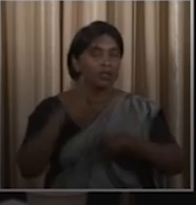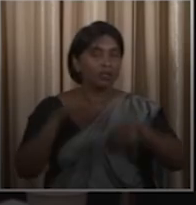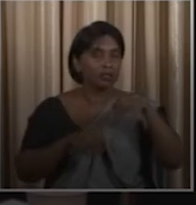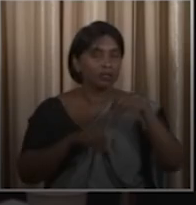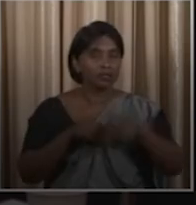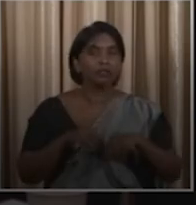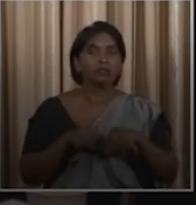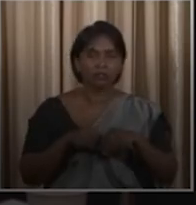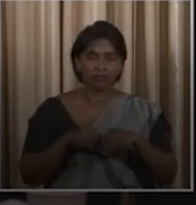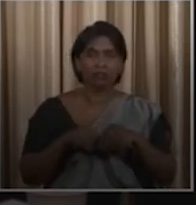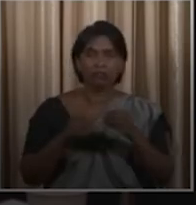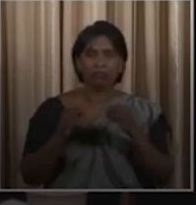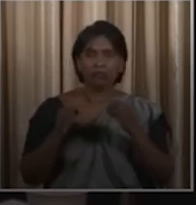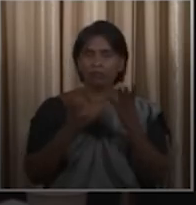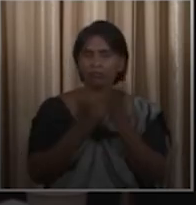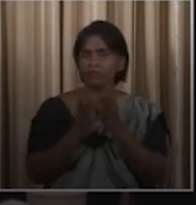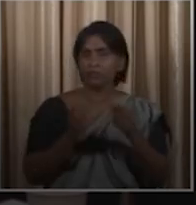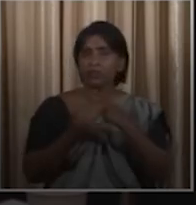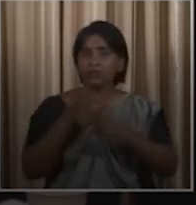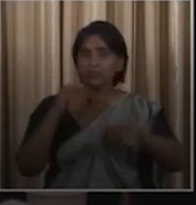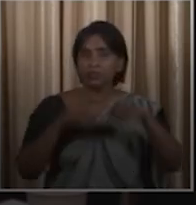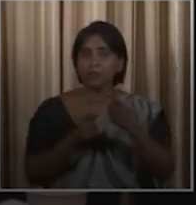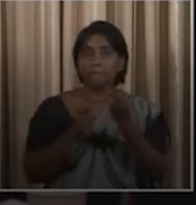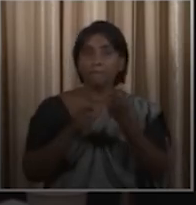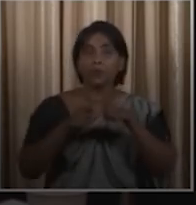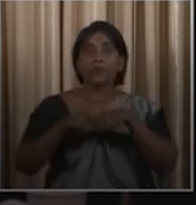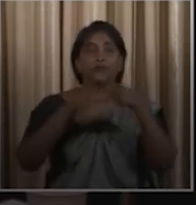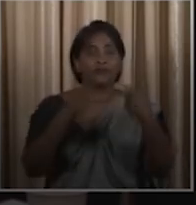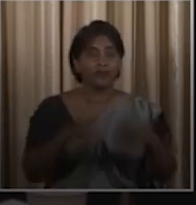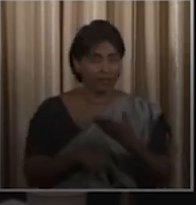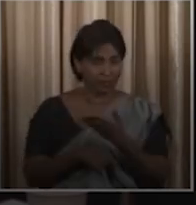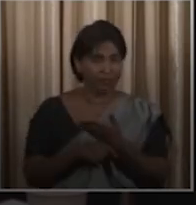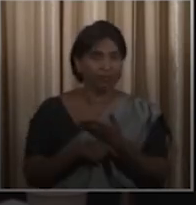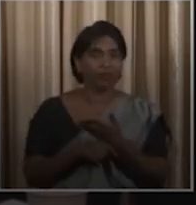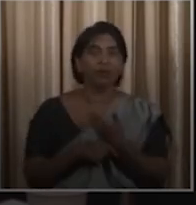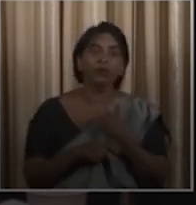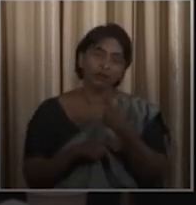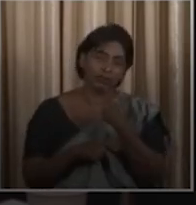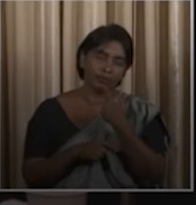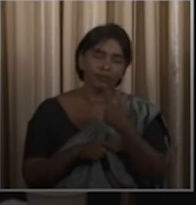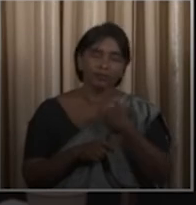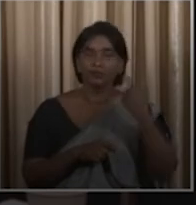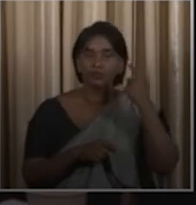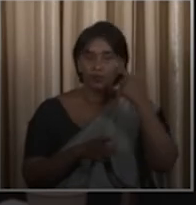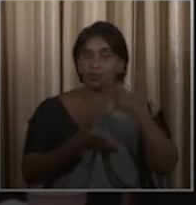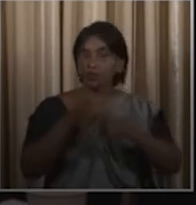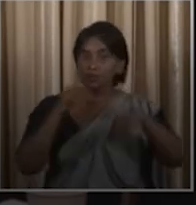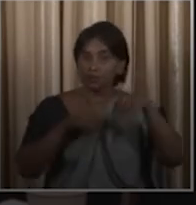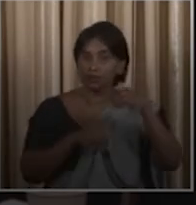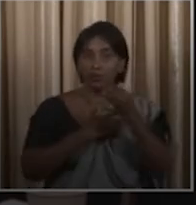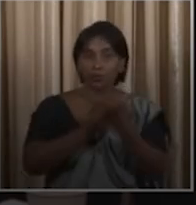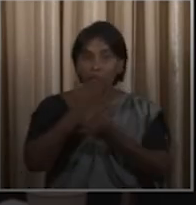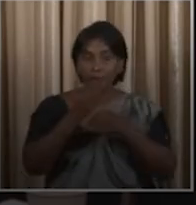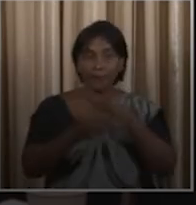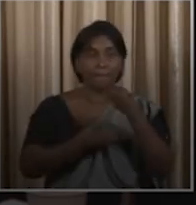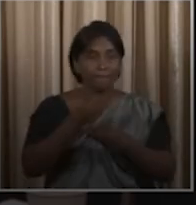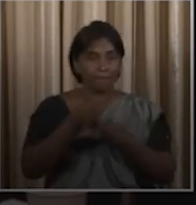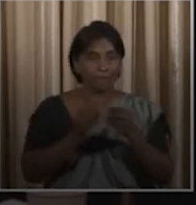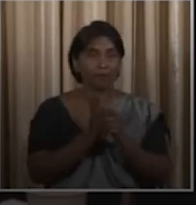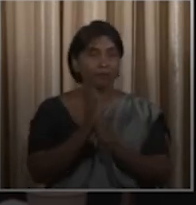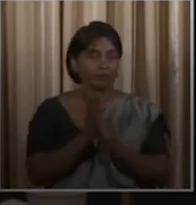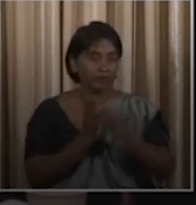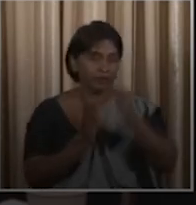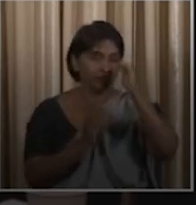Me Chandavalata Salli Vidan Karana Ayekin Kiyala. O Api Dannawa, Me Chandavalata Kudu Vyaparikayan, Patala Nayakayan, Vividha Avaram